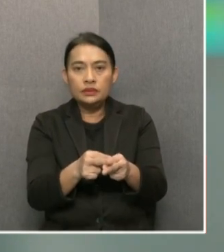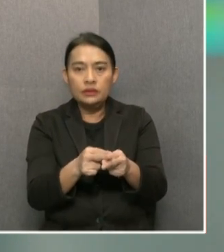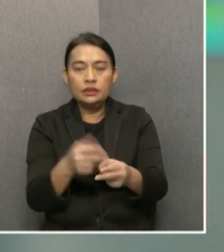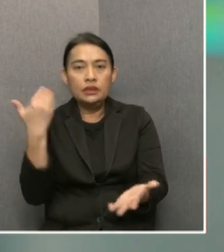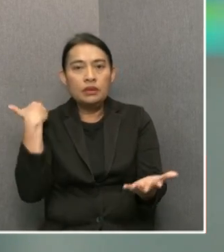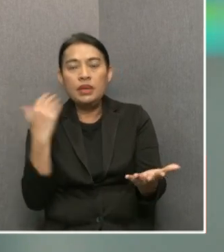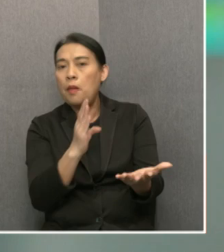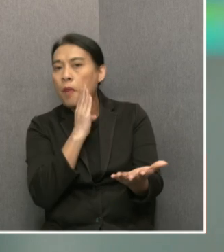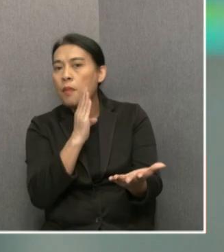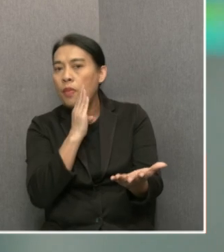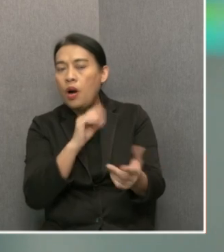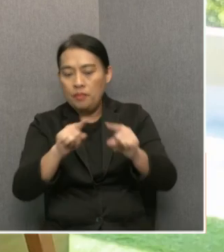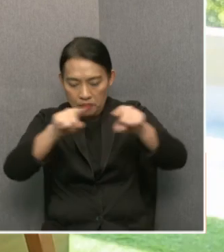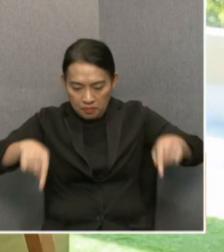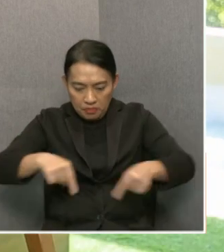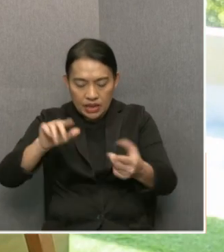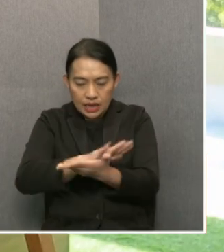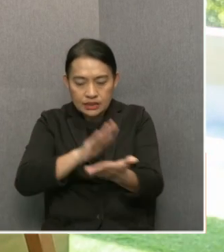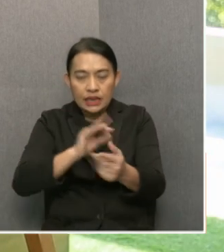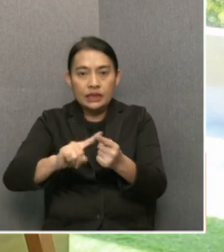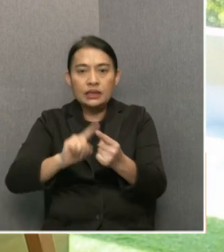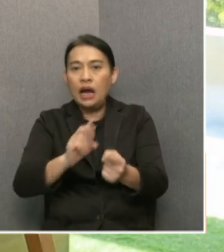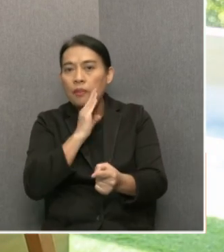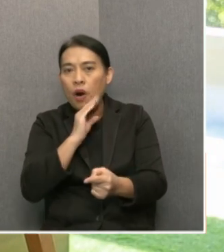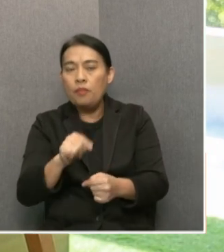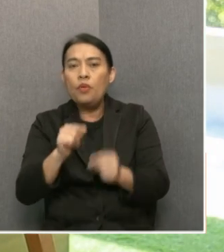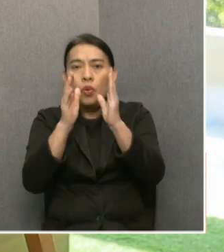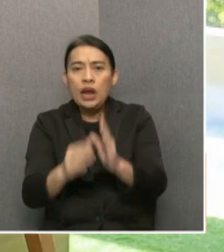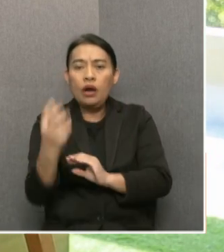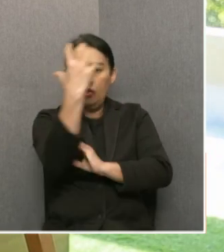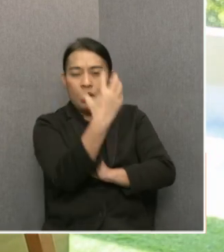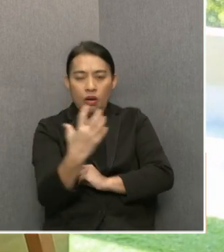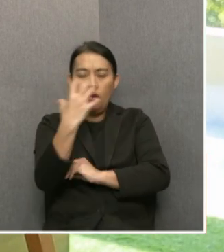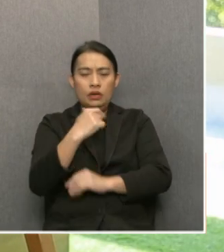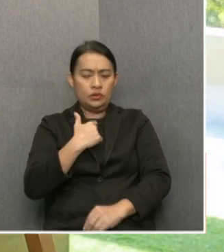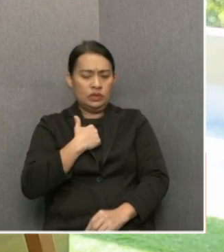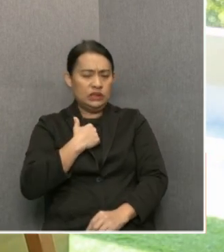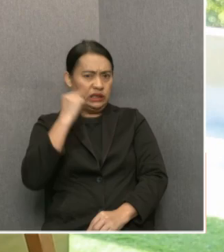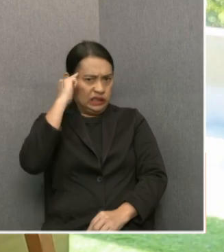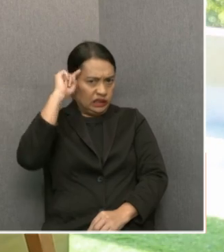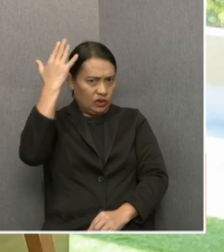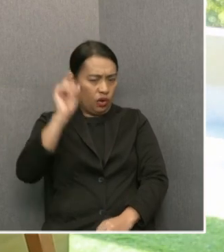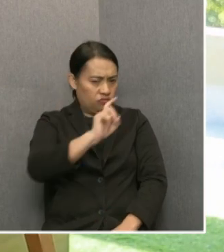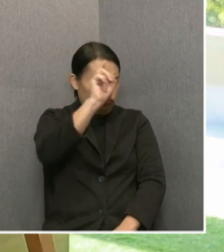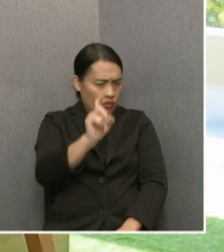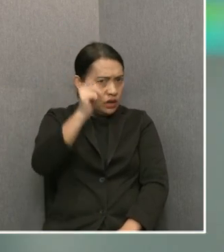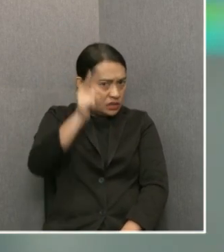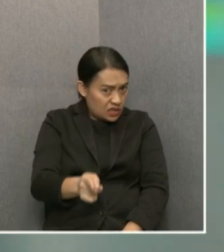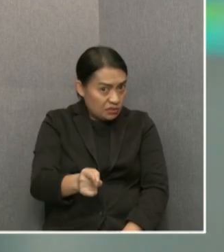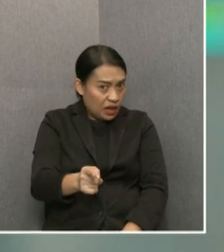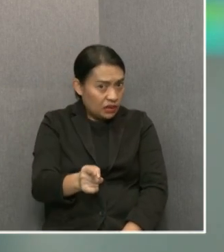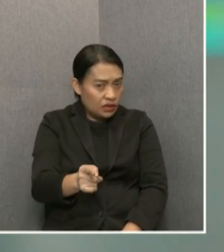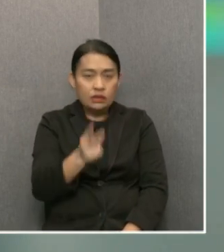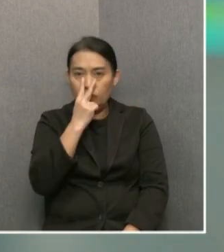างหรือปลอมแปลงไอ้ใบอนุญาตต่างๆเวลาที่เราถูกชักชวนเนี่ยเราก็สงสัยว่าเอ้ยจริงไหมหรือเปล่าเนี่ยนะคะไม่ว่าจะเป็นตัว